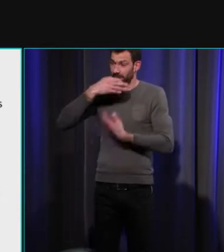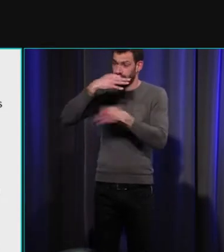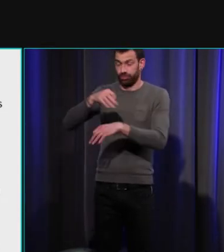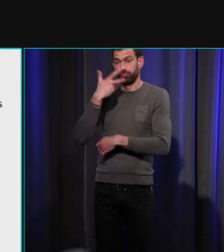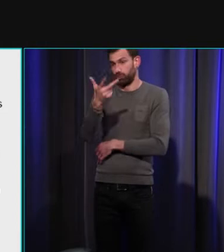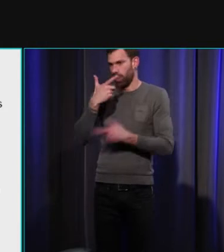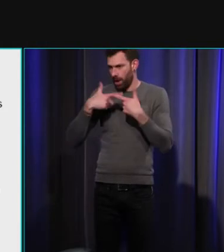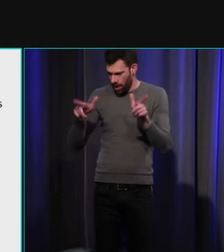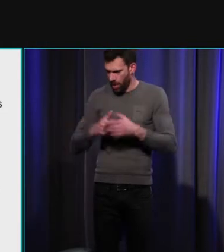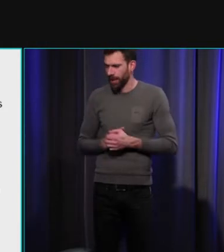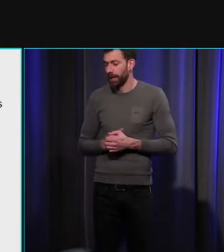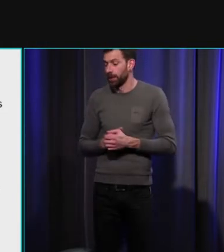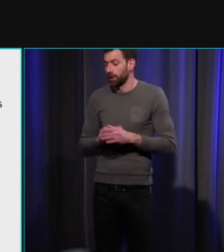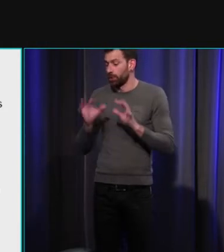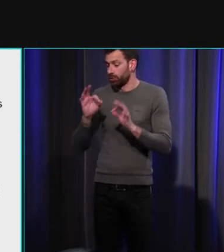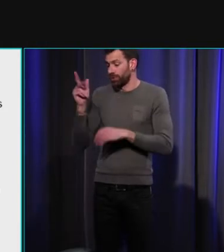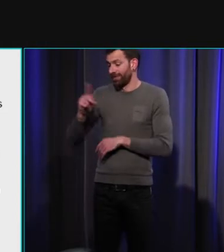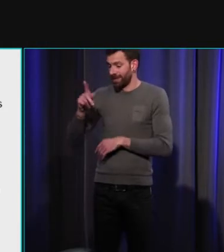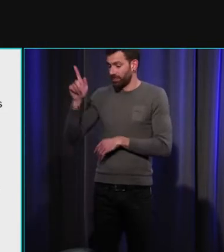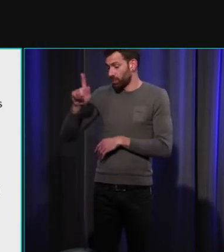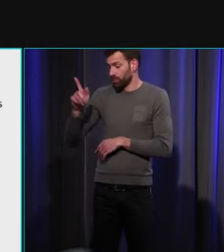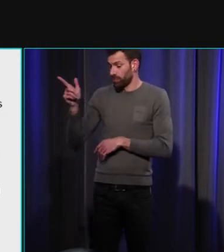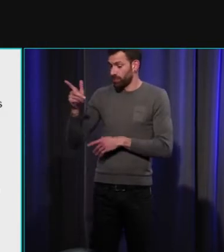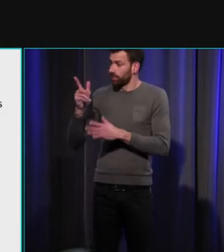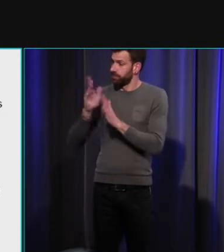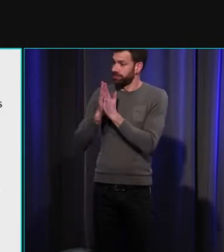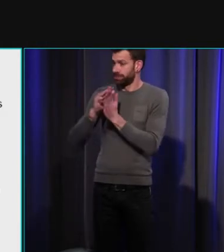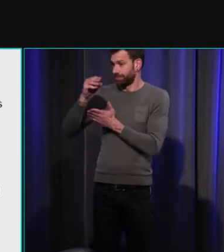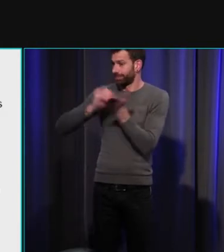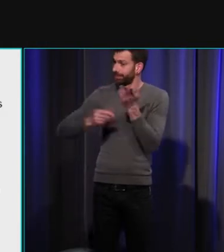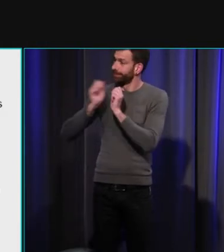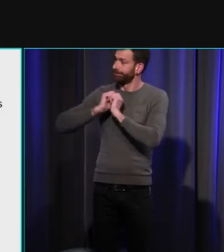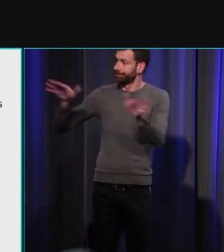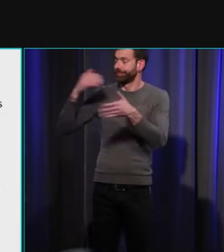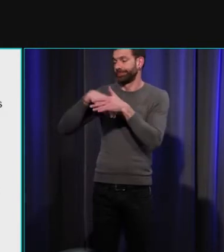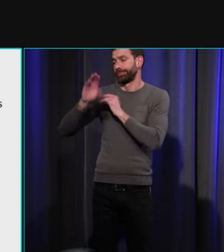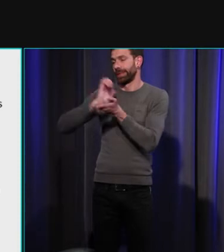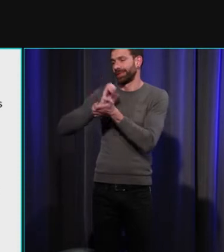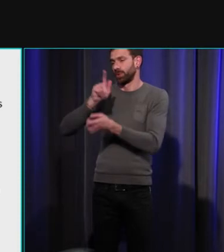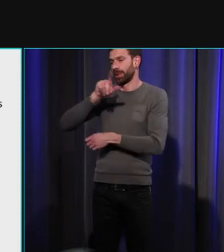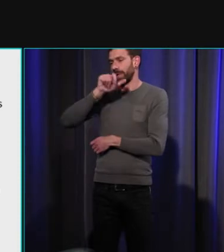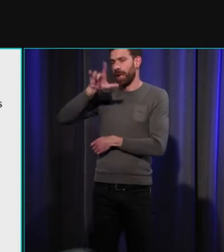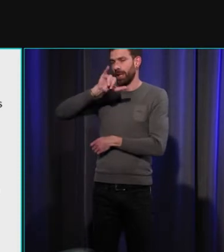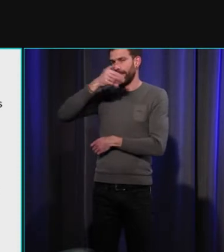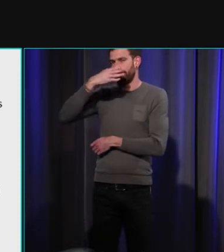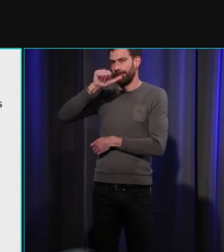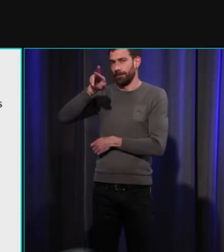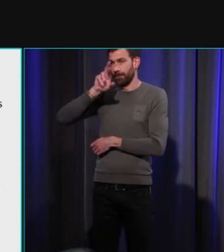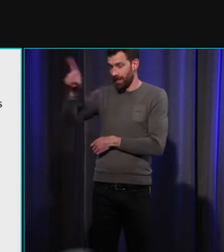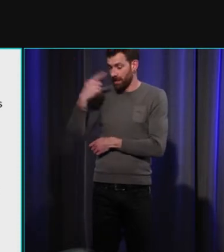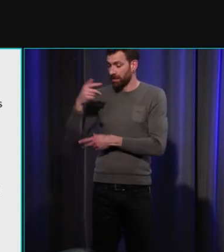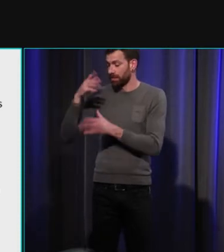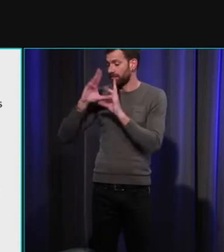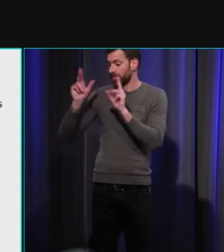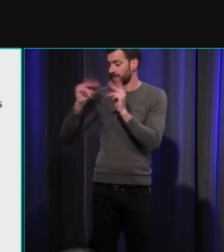philippe bucs vient d'écrire un livre a été publié chez gallimard sur comment la religion chrétienne dans un contexte